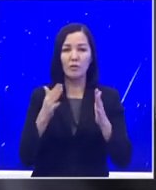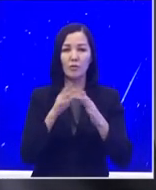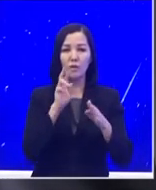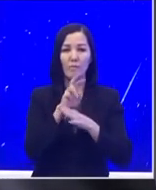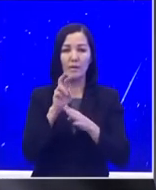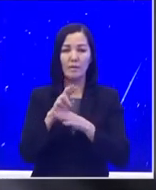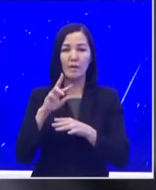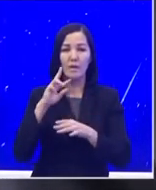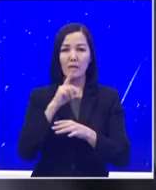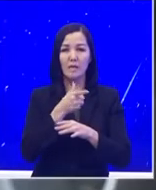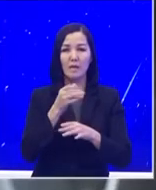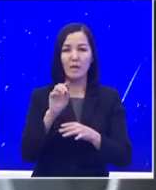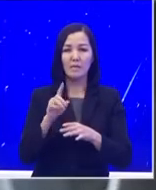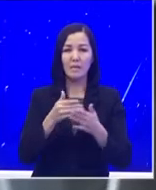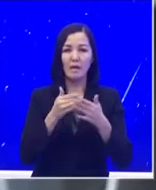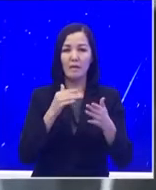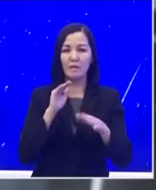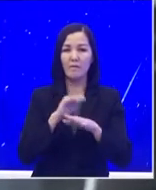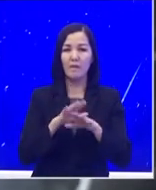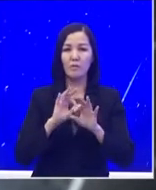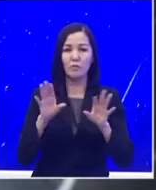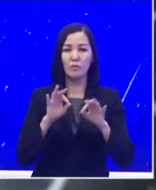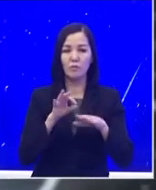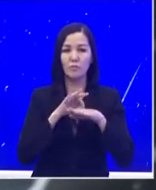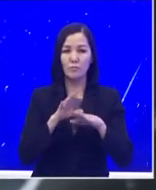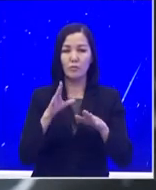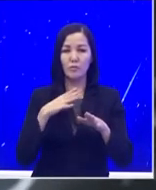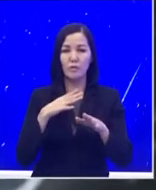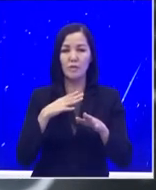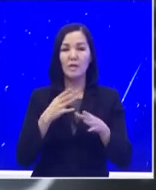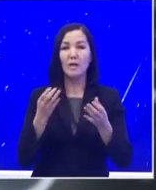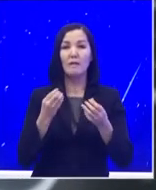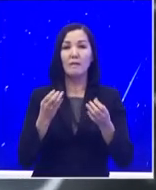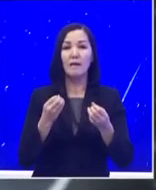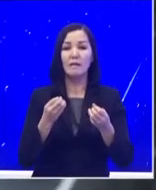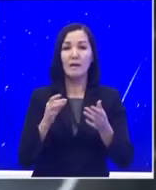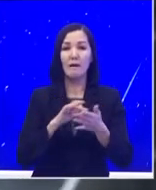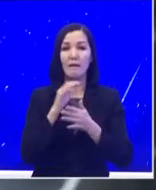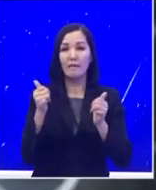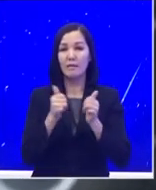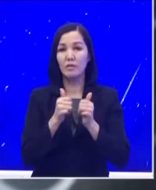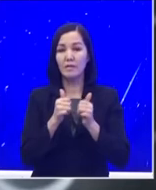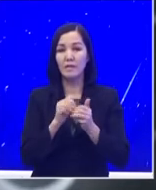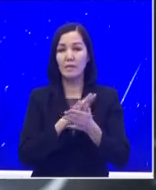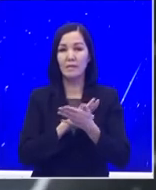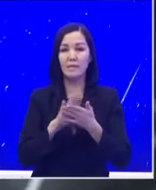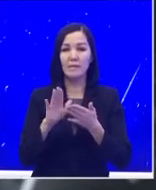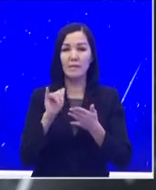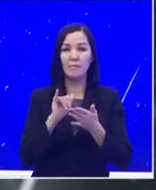улы исті газдан улану фактілерін алдын алу бойынша түсіндіру жұмыстары жүргізілді. Сонымен қатар қала аумағында жаңа сенбі күндері